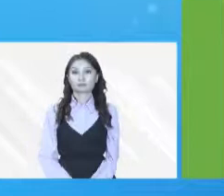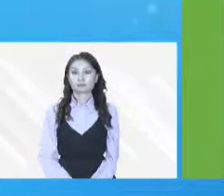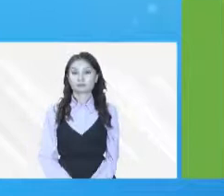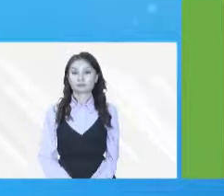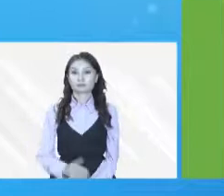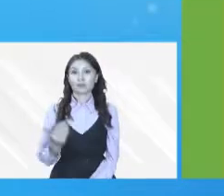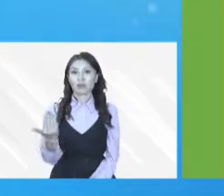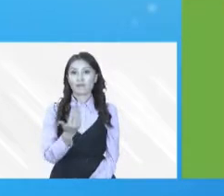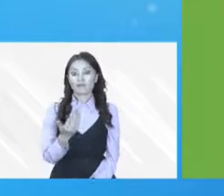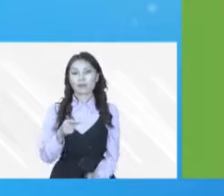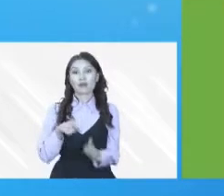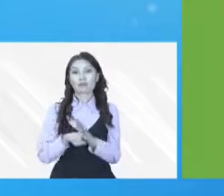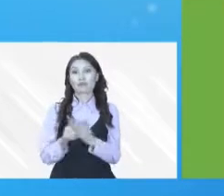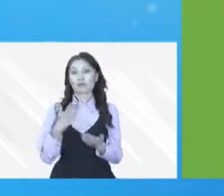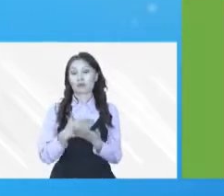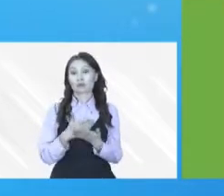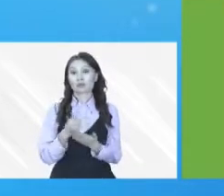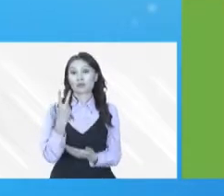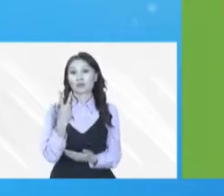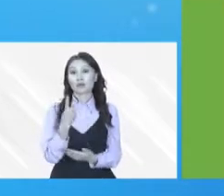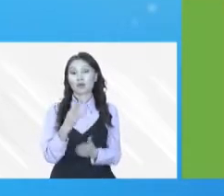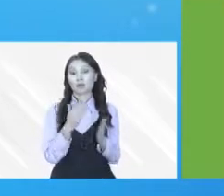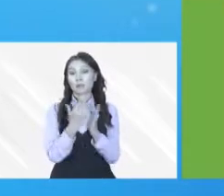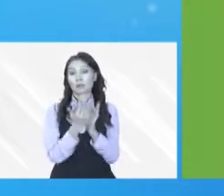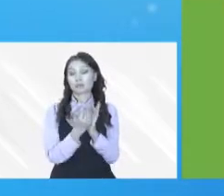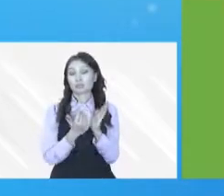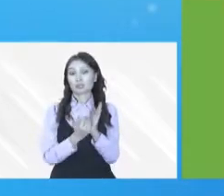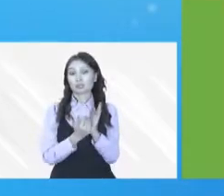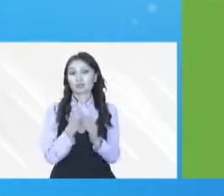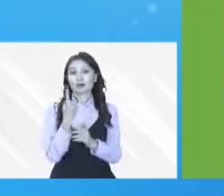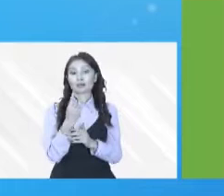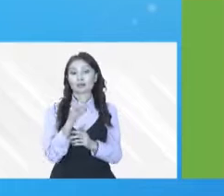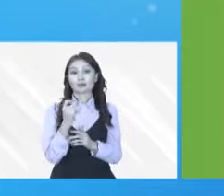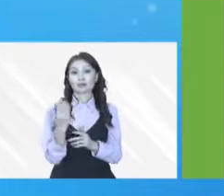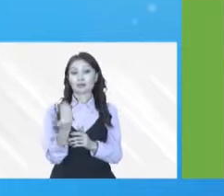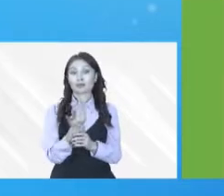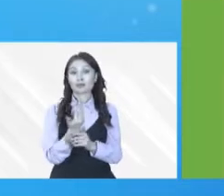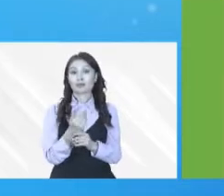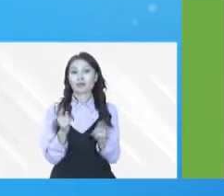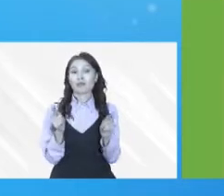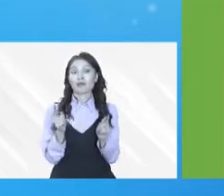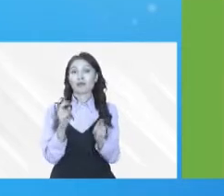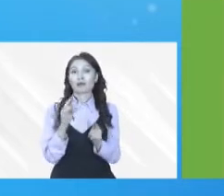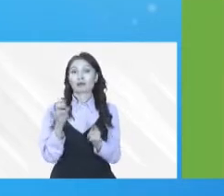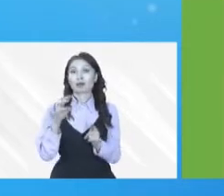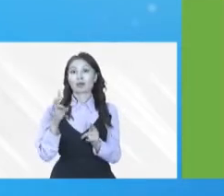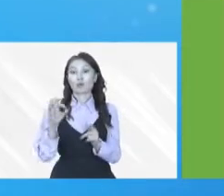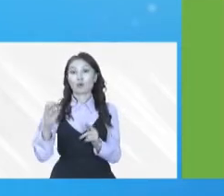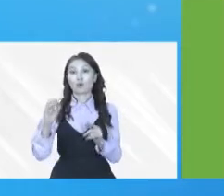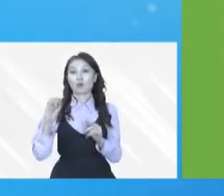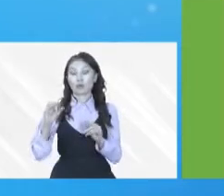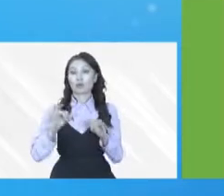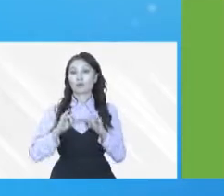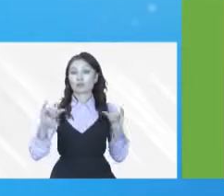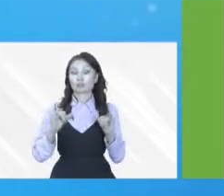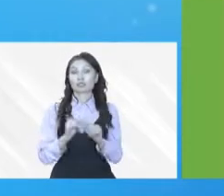В их основе лежат два процесса. Один из них – кратное увеличение